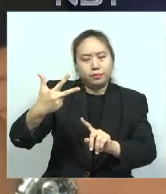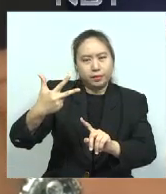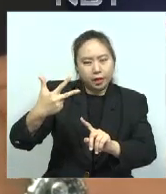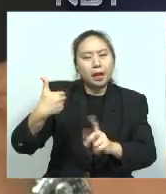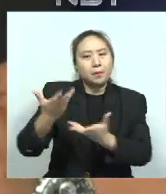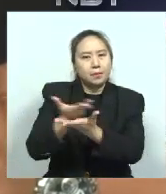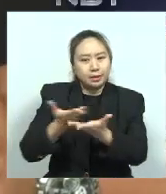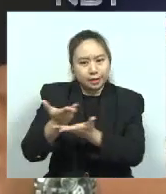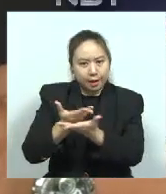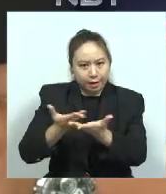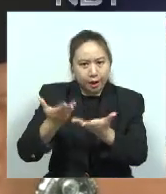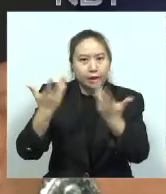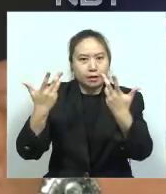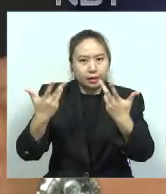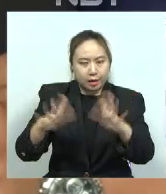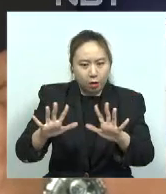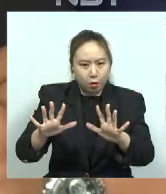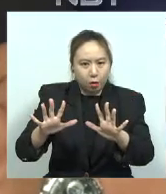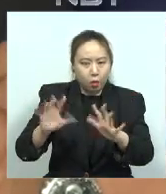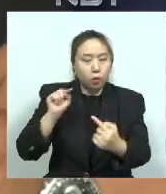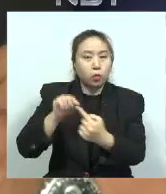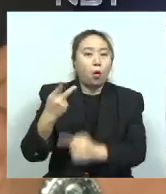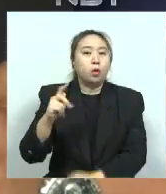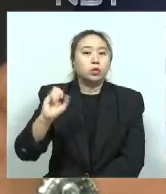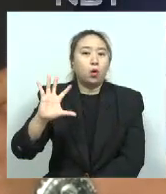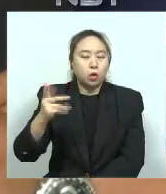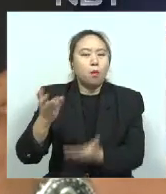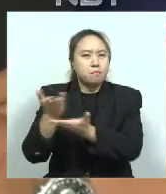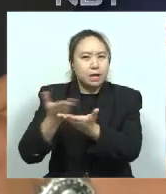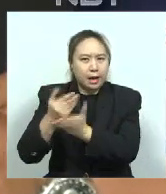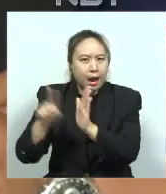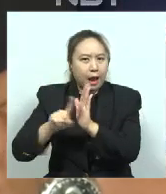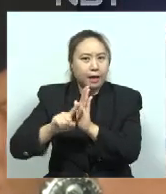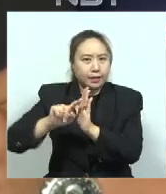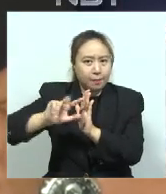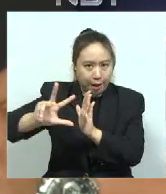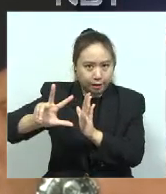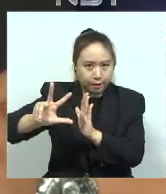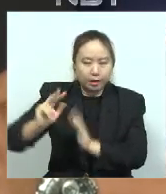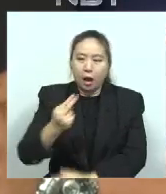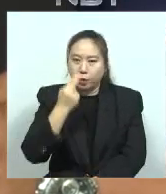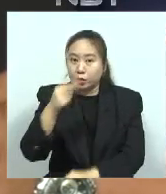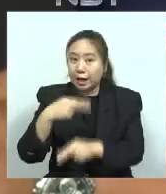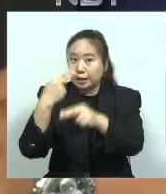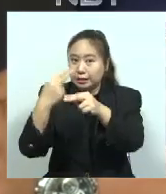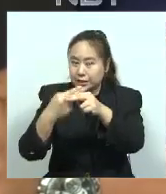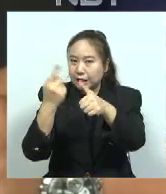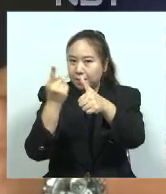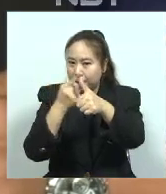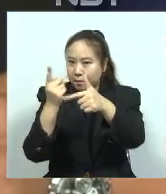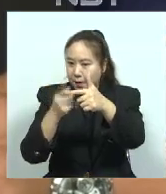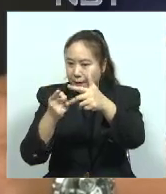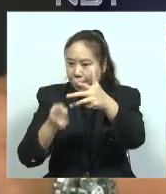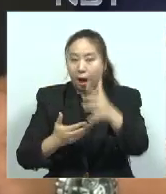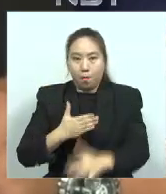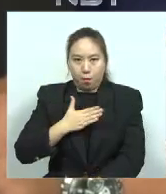จารณาแล้วก็ได้มีการพิจารณาในชั้นคสช.3ครั้งโดยไล่ดูทีละชื่อผมเป็นคนอ่านรายชื่อทีละ